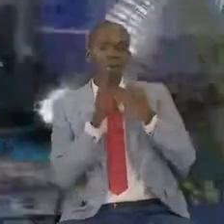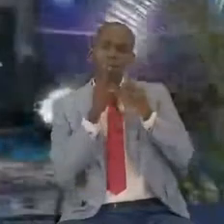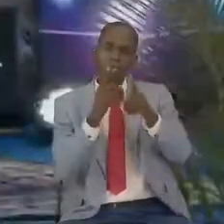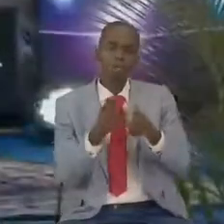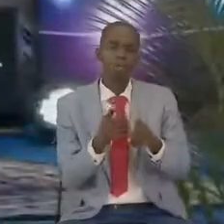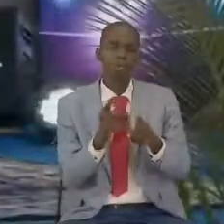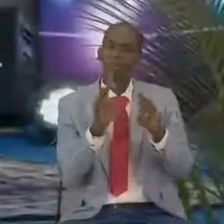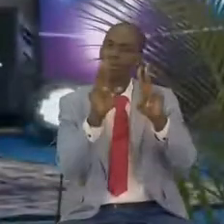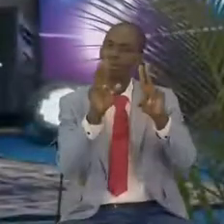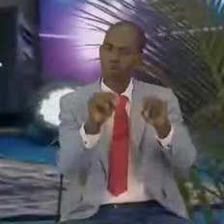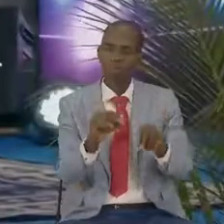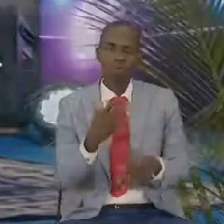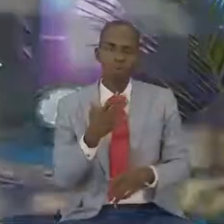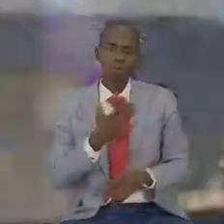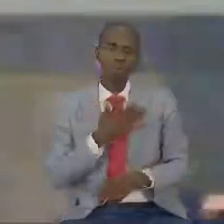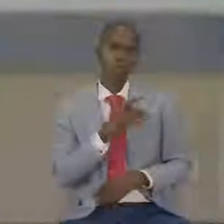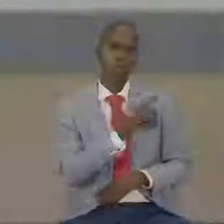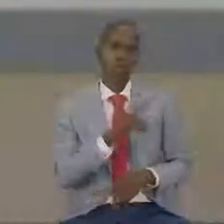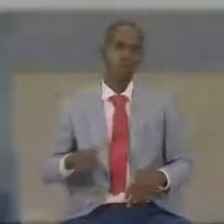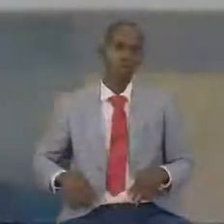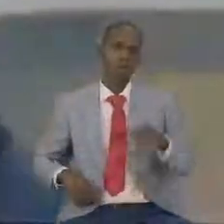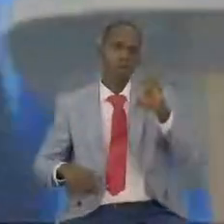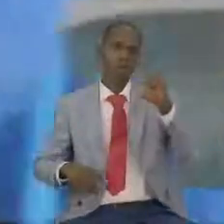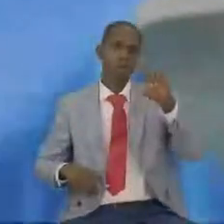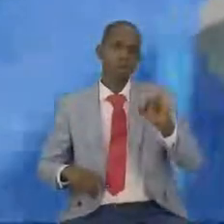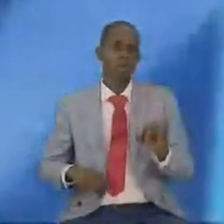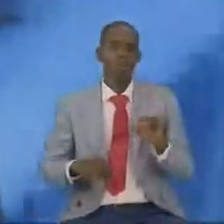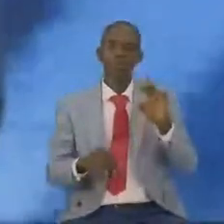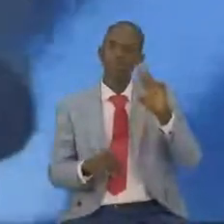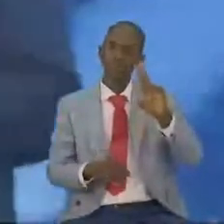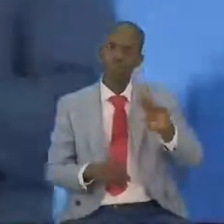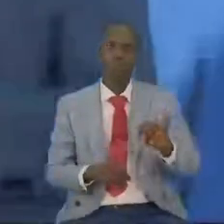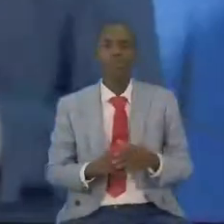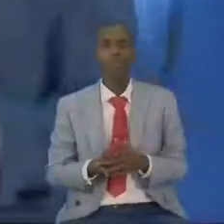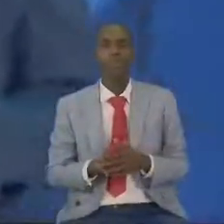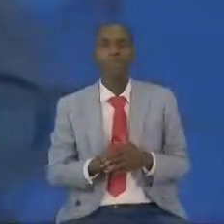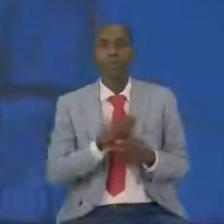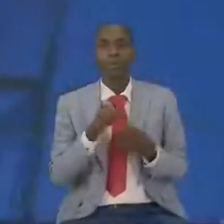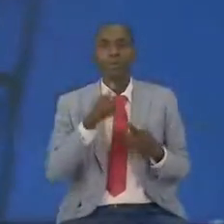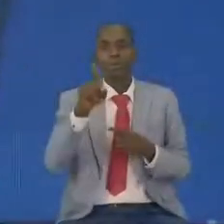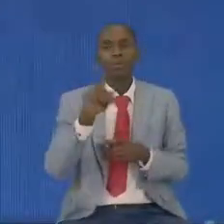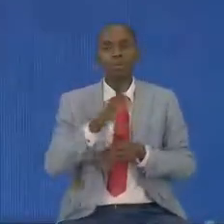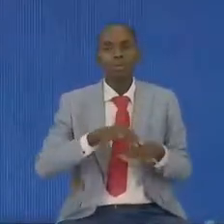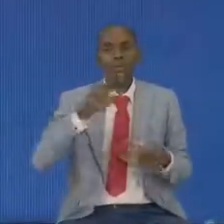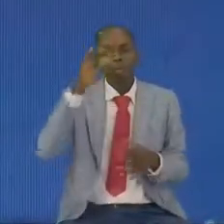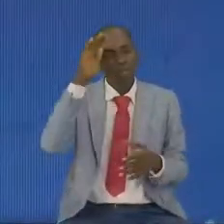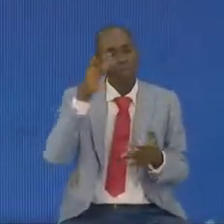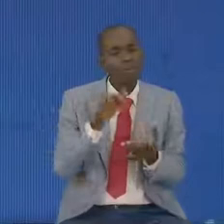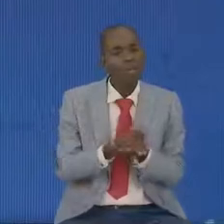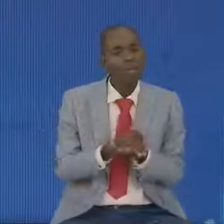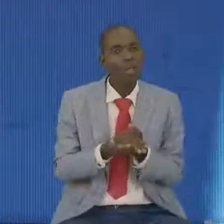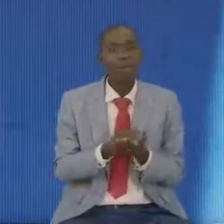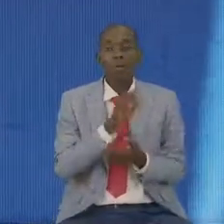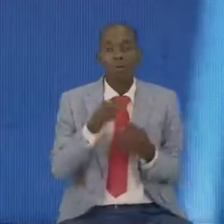non, mon Seigneur. Non, mon Seigneur. Comment tu appelles ton mari? Quand tu